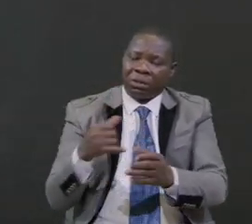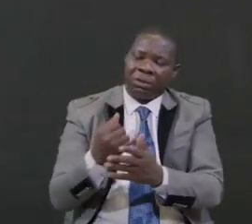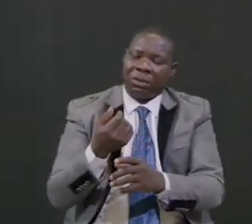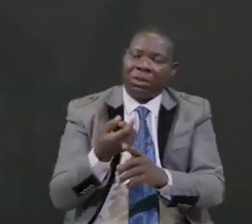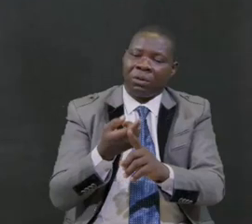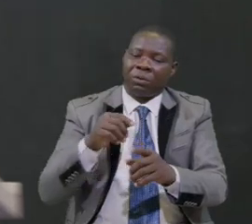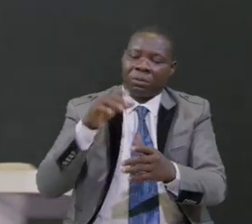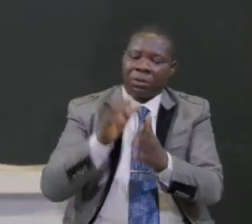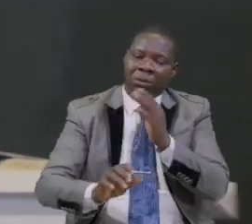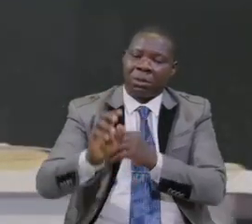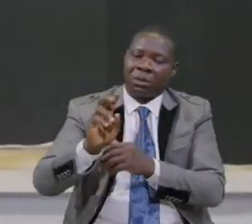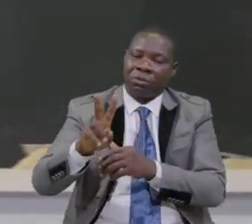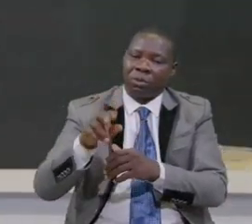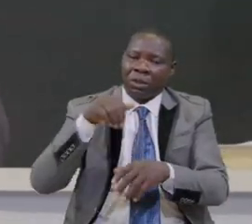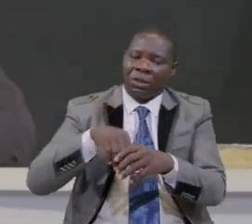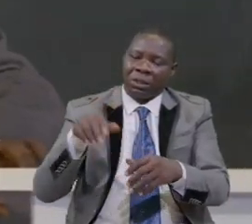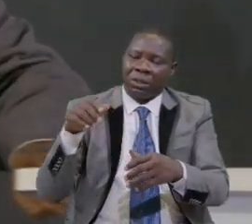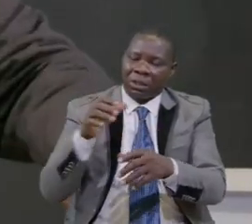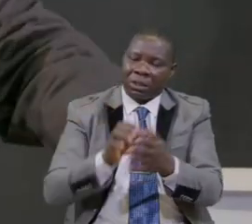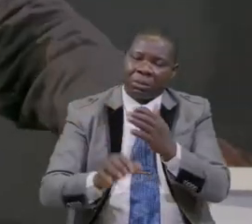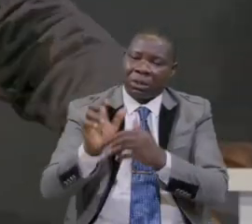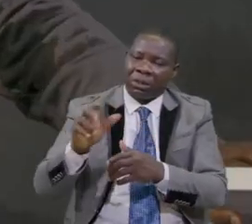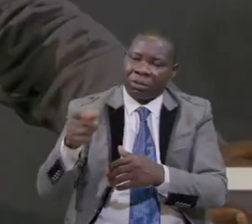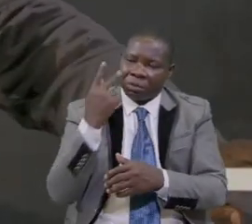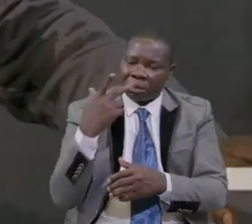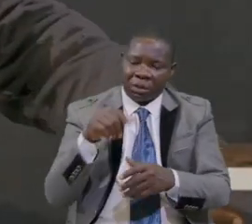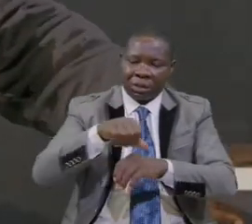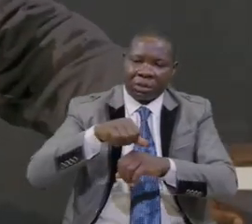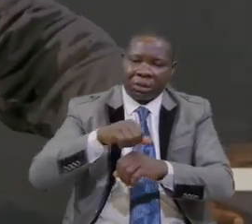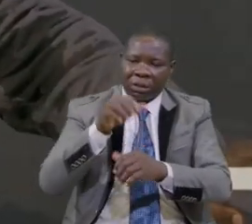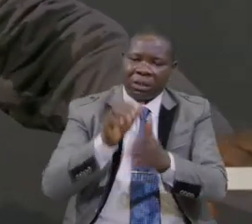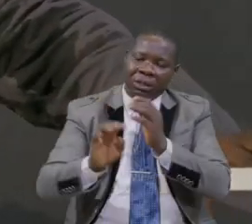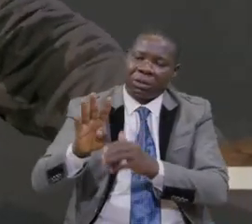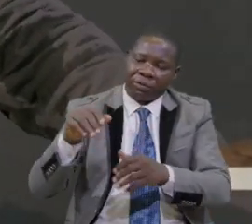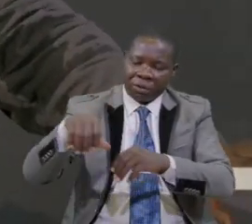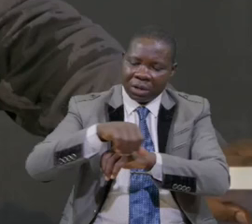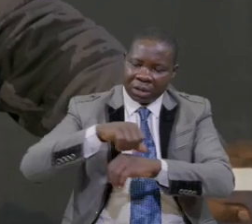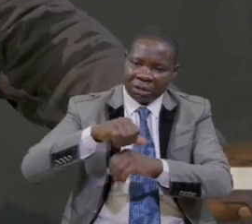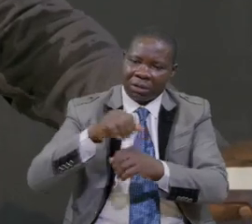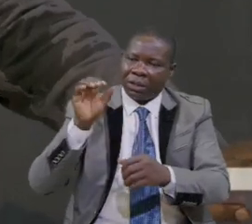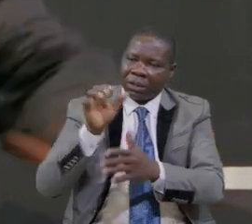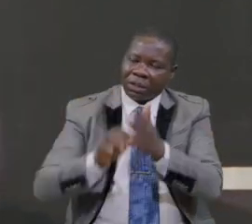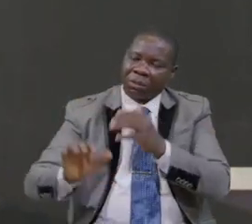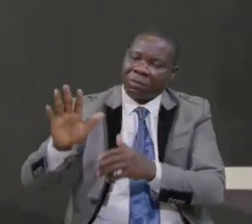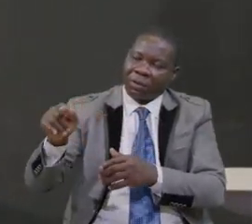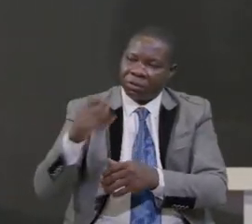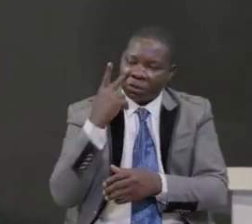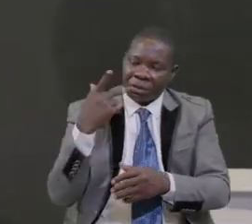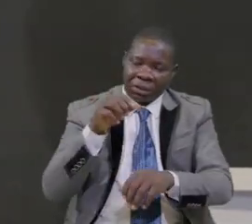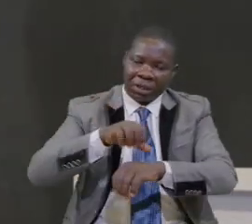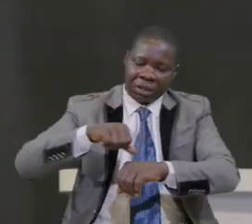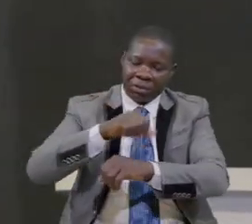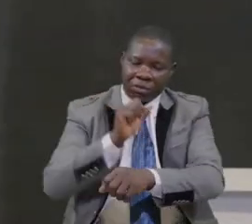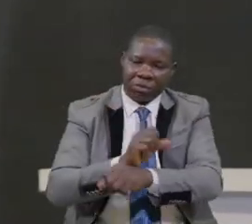chapitre 4, vous verrez l'onction, voyez le chapitre 5, vous voyez l'onction, et vous voyez le chapitre 6, vous